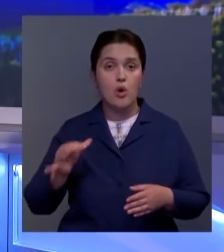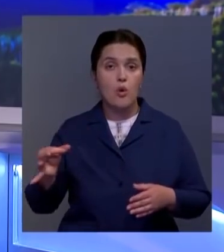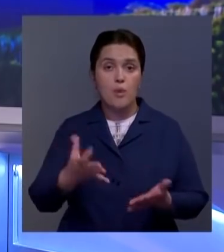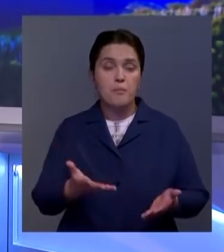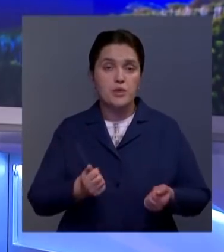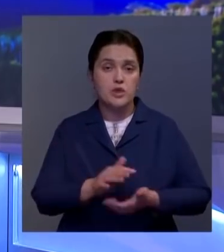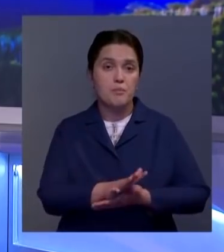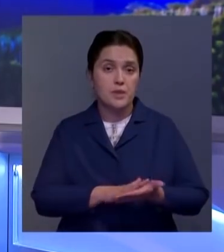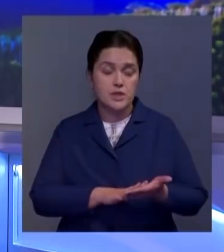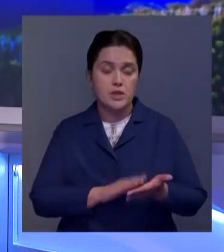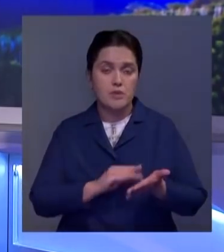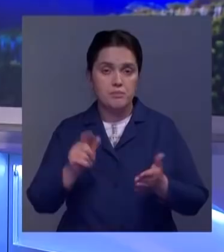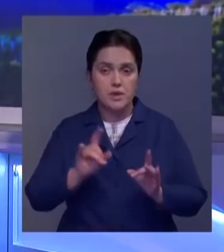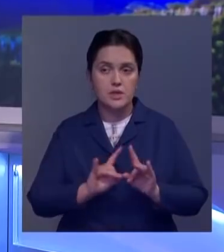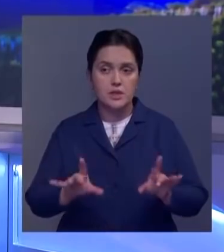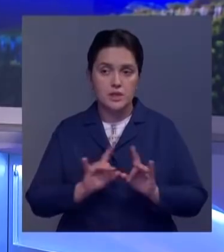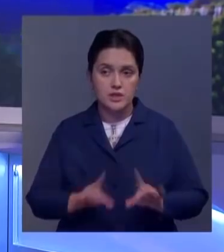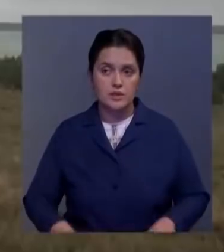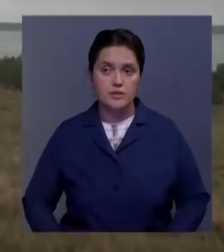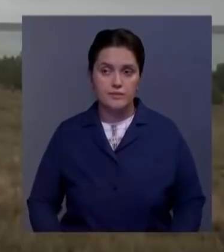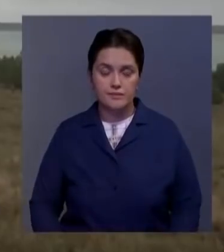получила продолжение, Наталья Волкова расскажет подробнее.